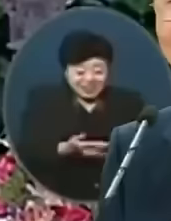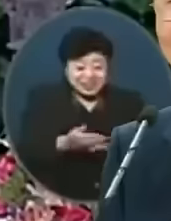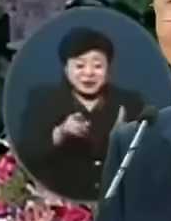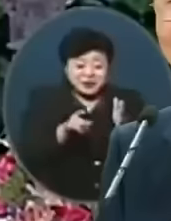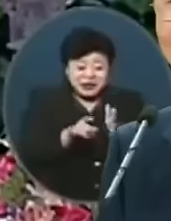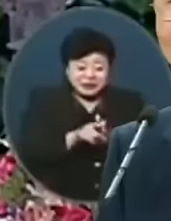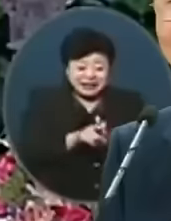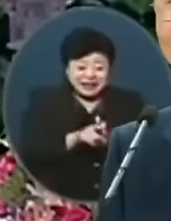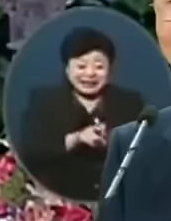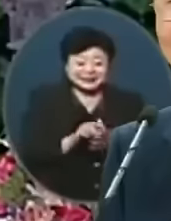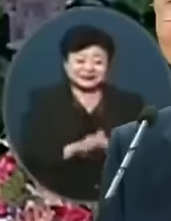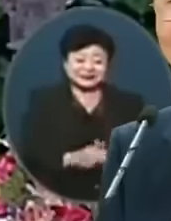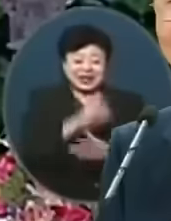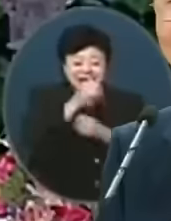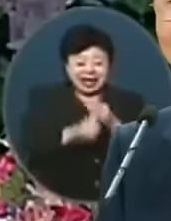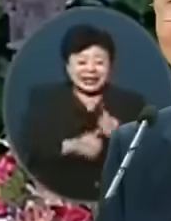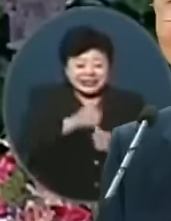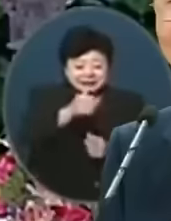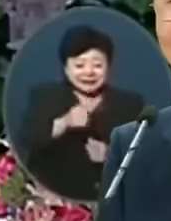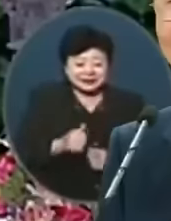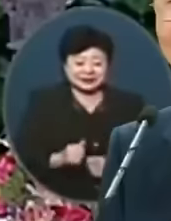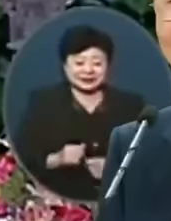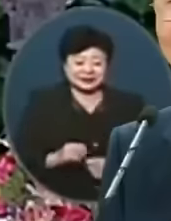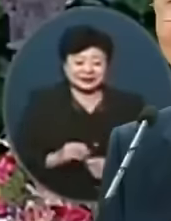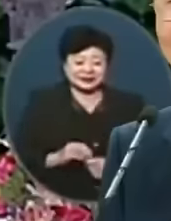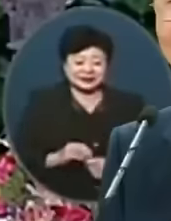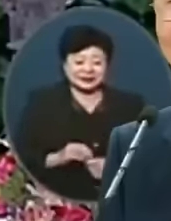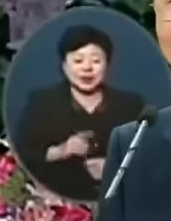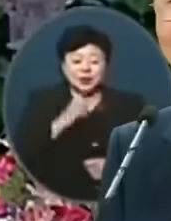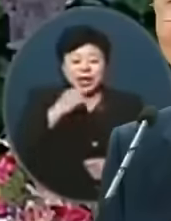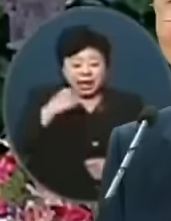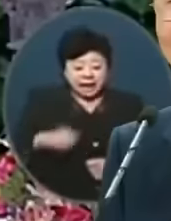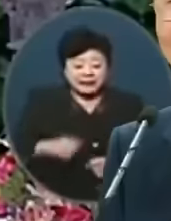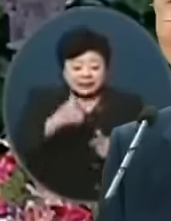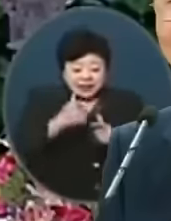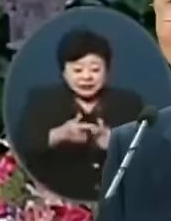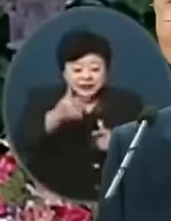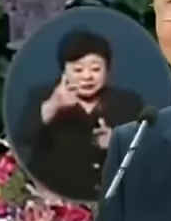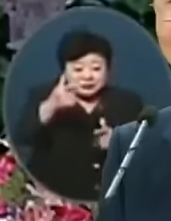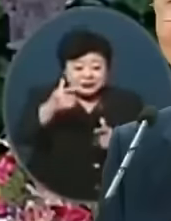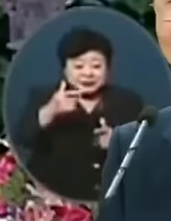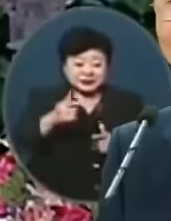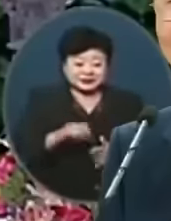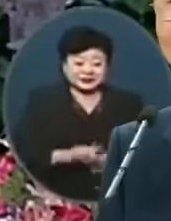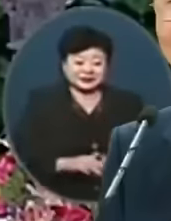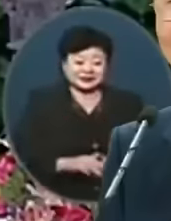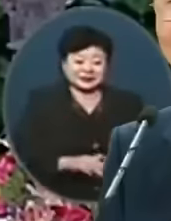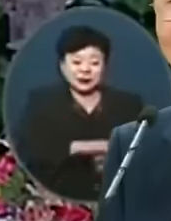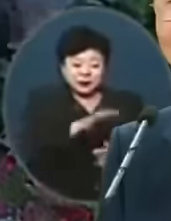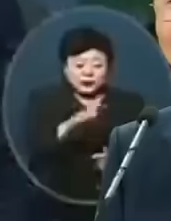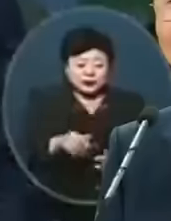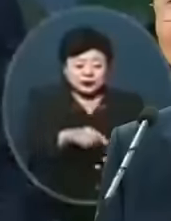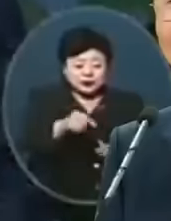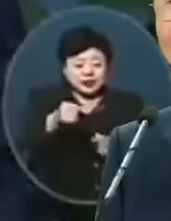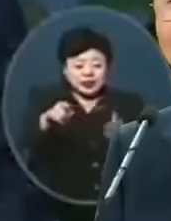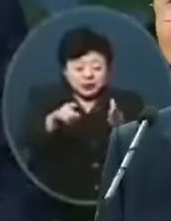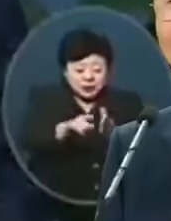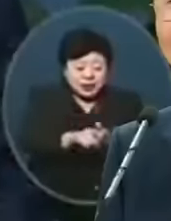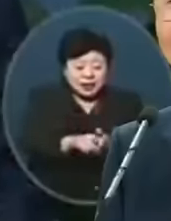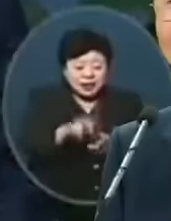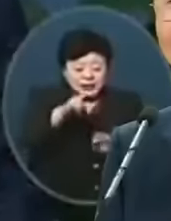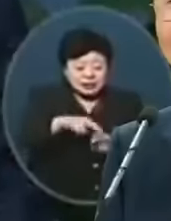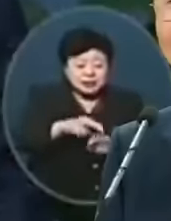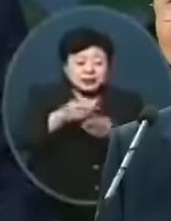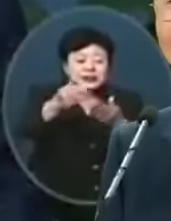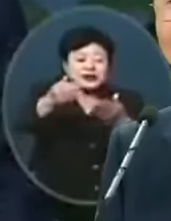하려며 하나님이 독생하신 예수님을 우리를 구원하기 위해서 제물로